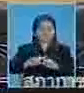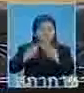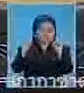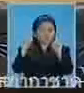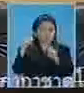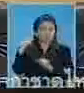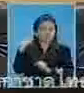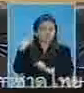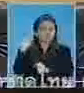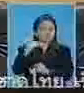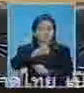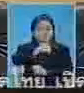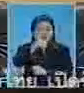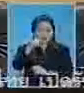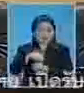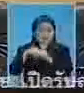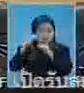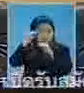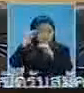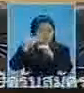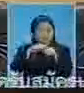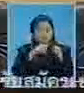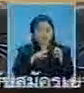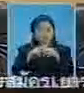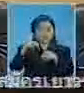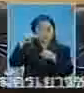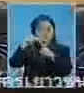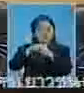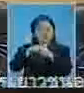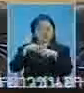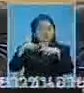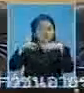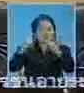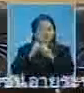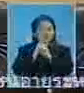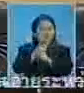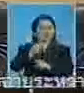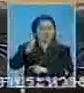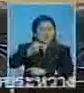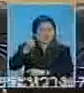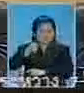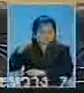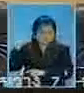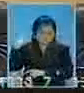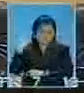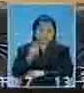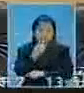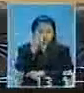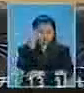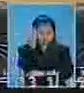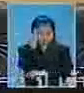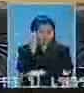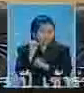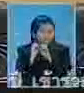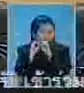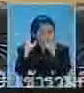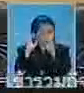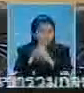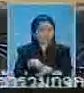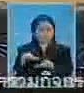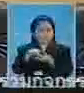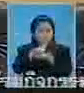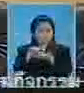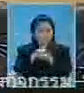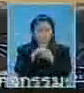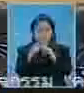ซึ่งอาจจะสร้างความบิดเบือนในแง่ของการใช้น้ำมันในอนาคตหรือในระยะยาวเราก็ต้องคิดให้รอบคอบคิดให้ครบถ้วนการแก้ไขปัญหา